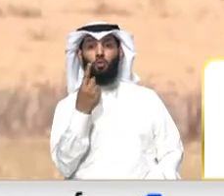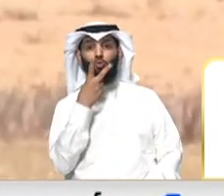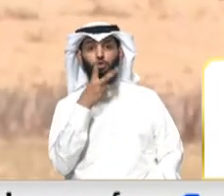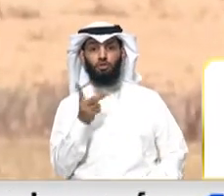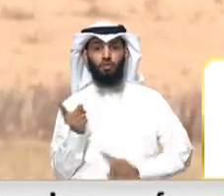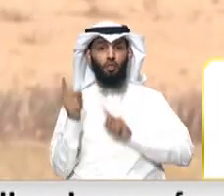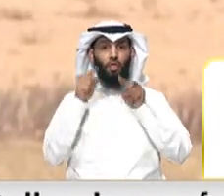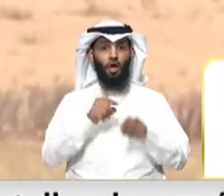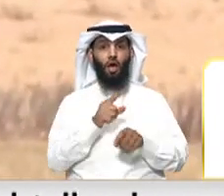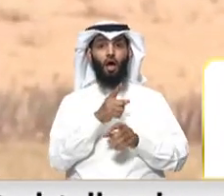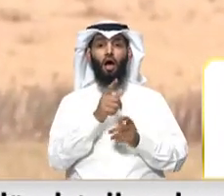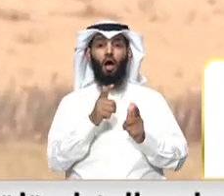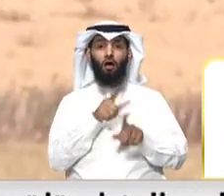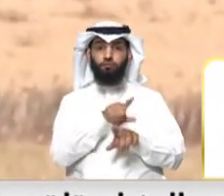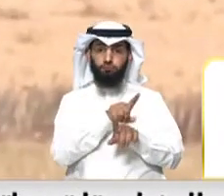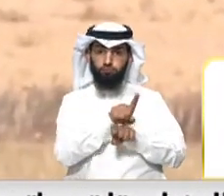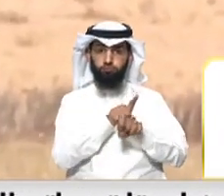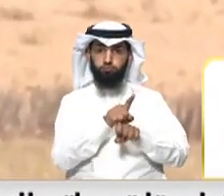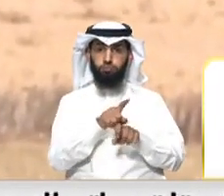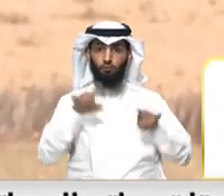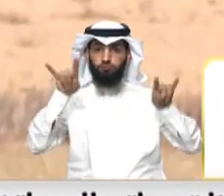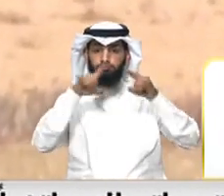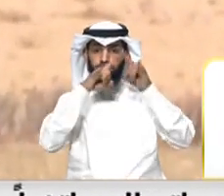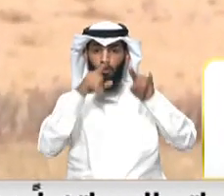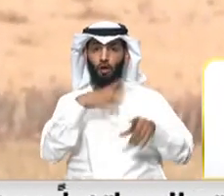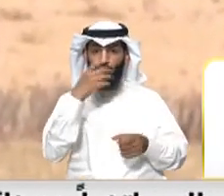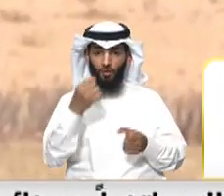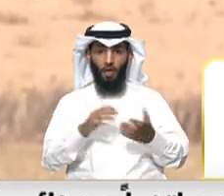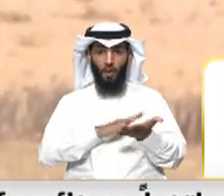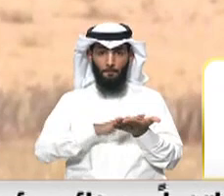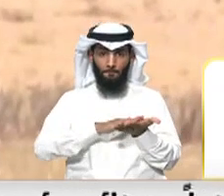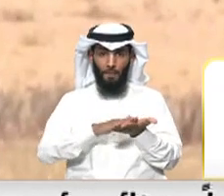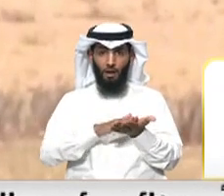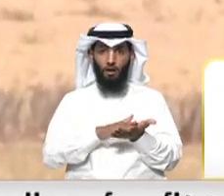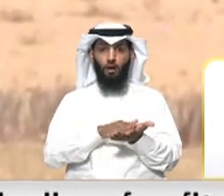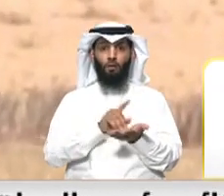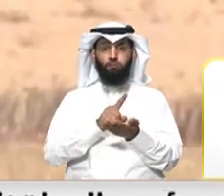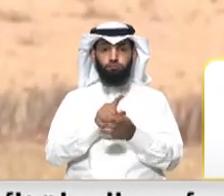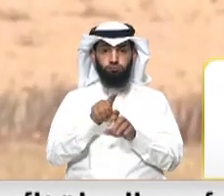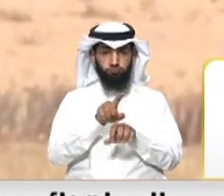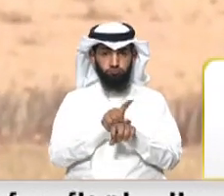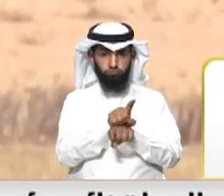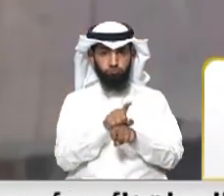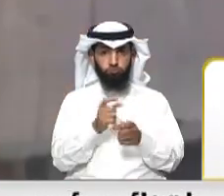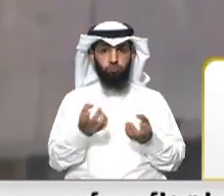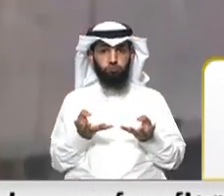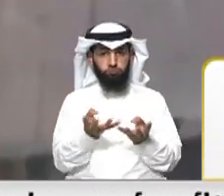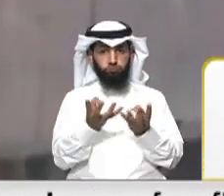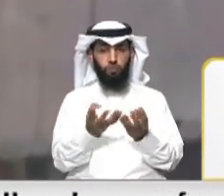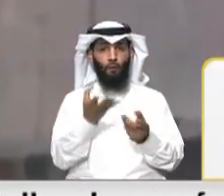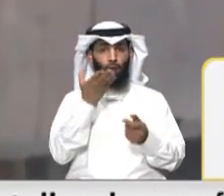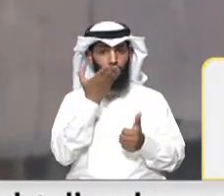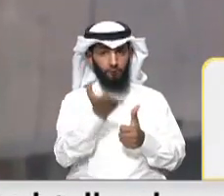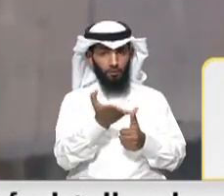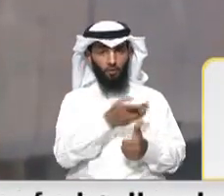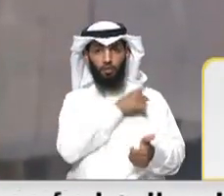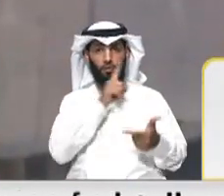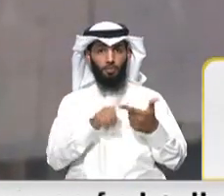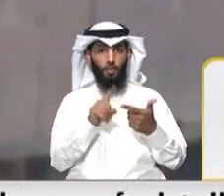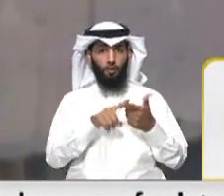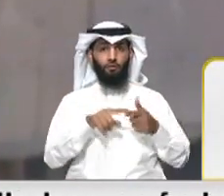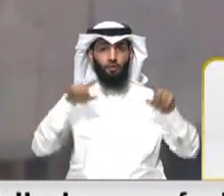وسع جيش الاحتلال هجماته البرية والجوية على مناطق متفرقة بالقطاع،